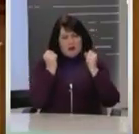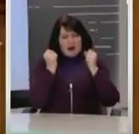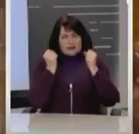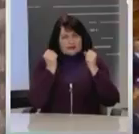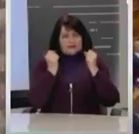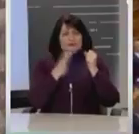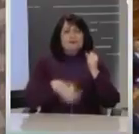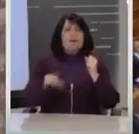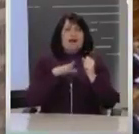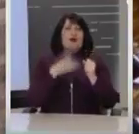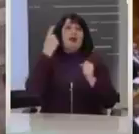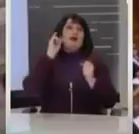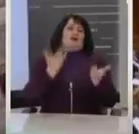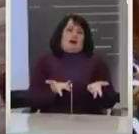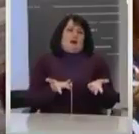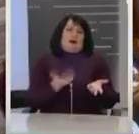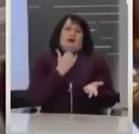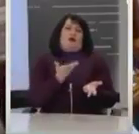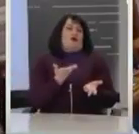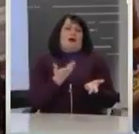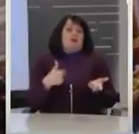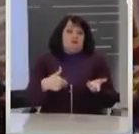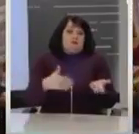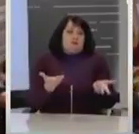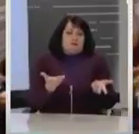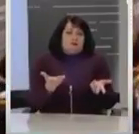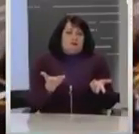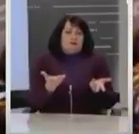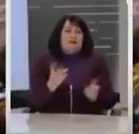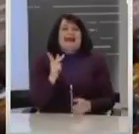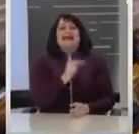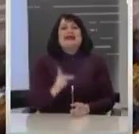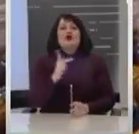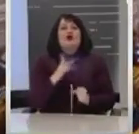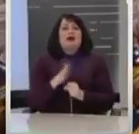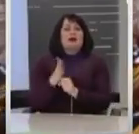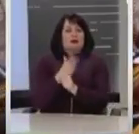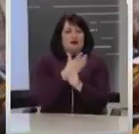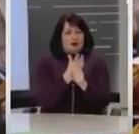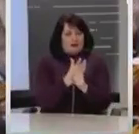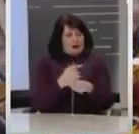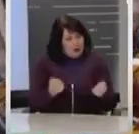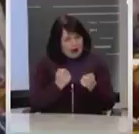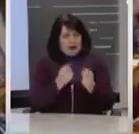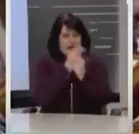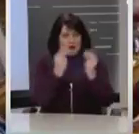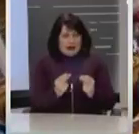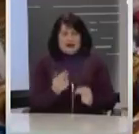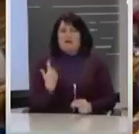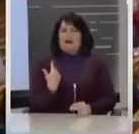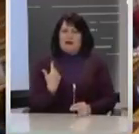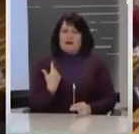αποτελεί ένα αστάθμητο γεγονός, η κοινωνική καταστροφή που προκάλεσε τα